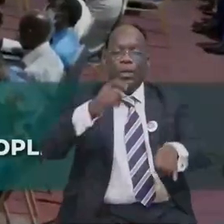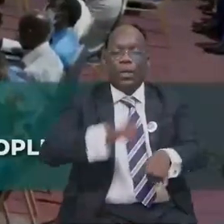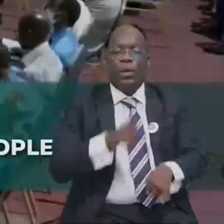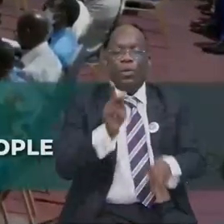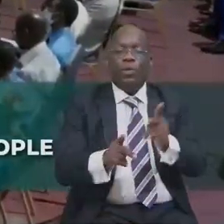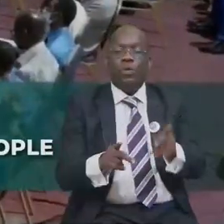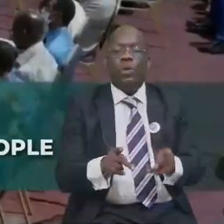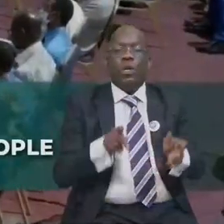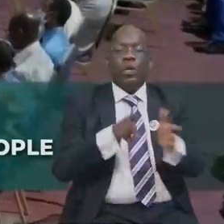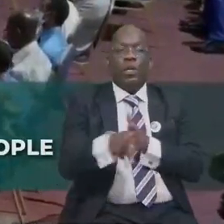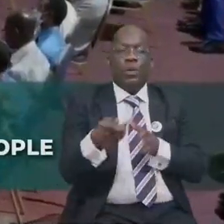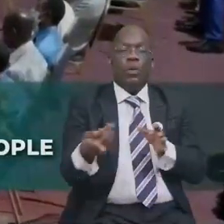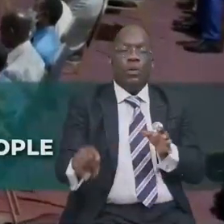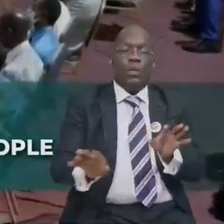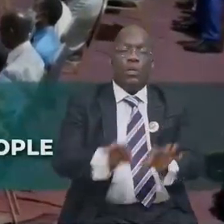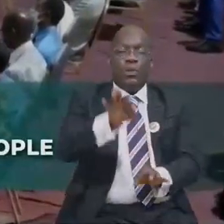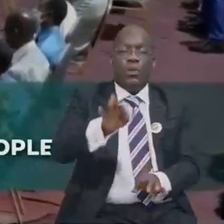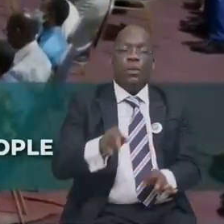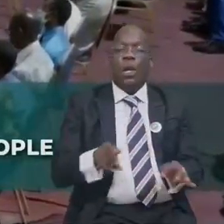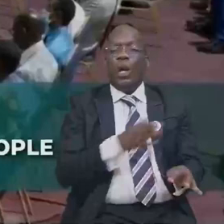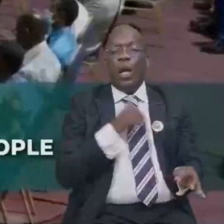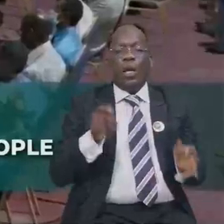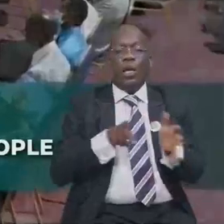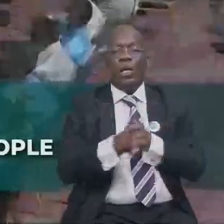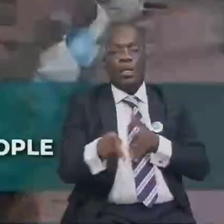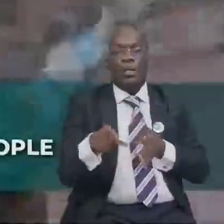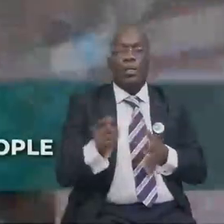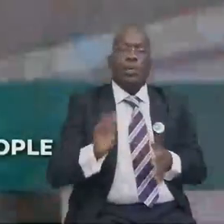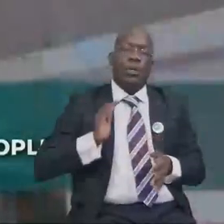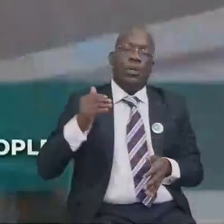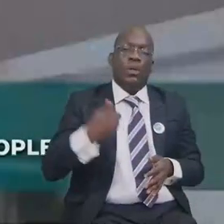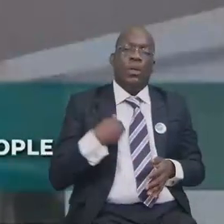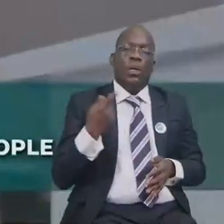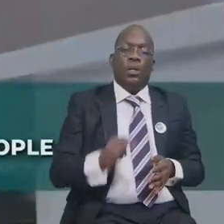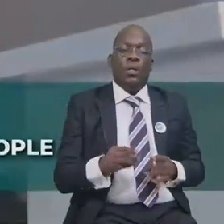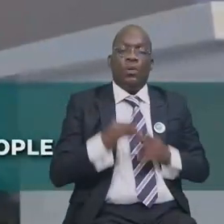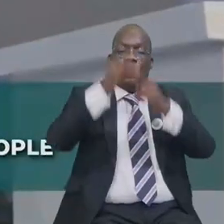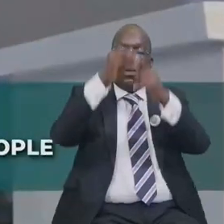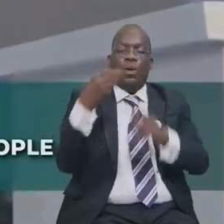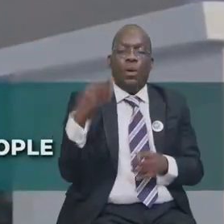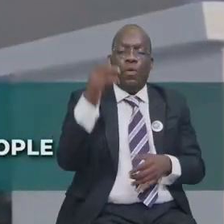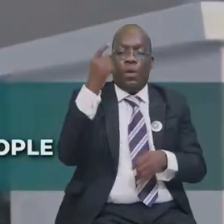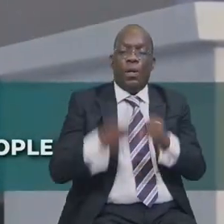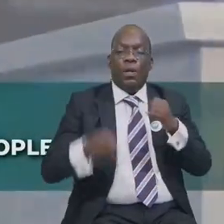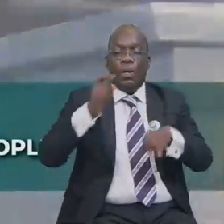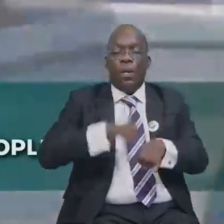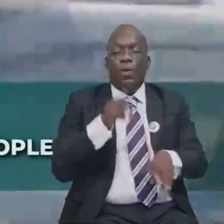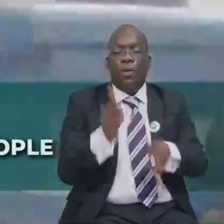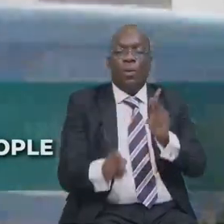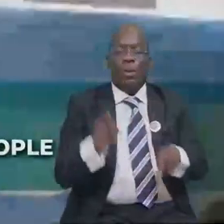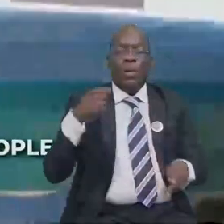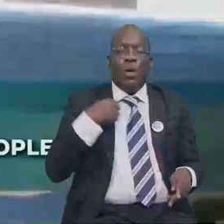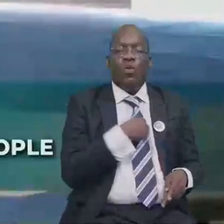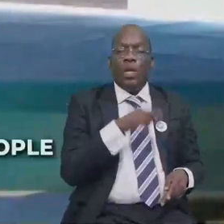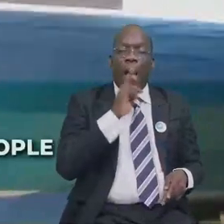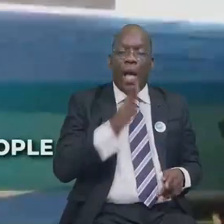l'esprit, ils tuent l'âme. La particularité des gens de la fin des temps que nous